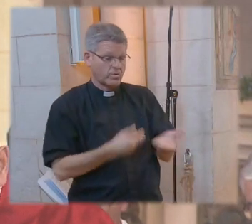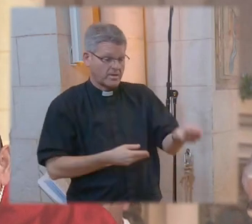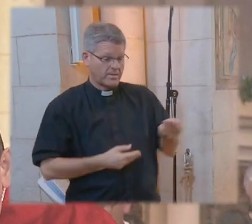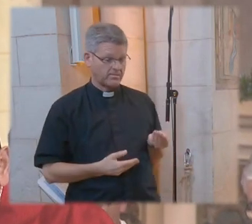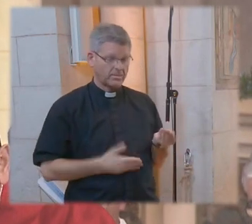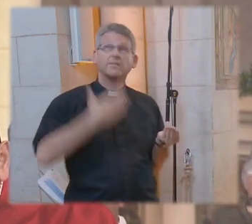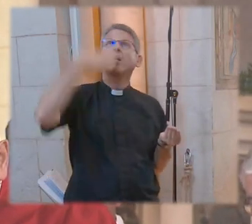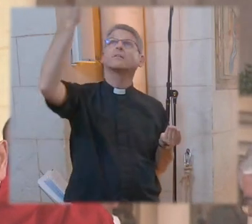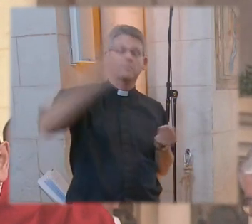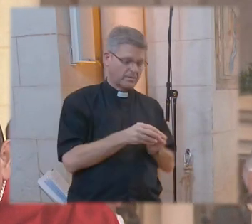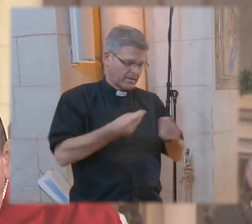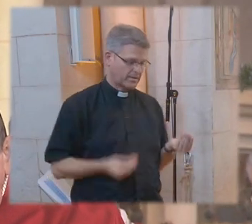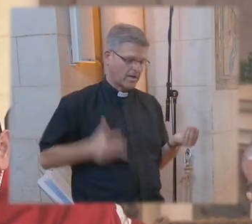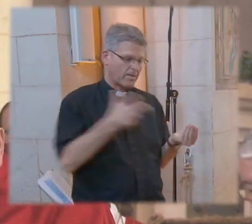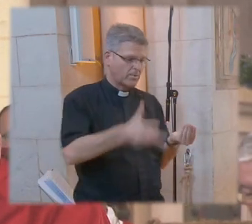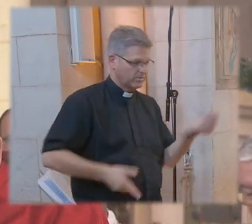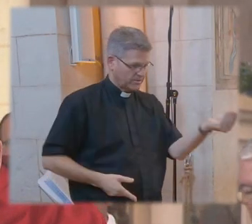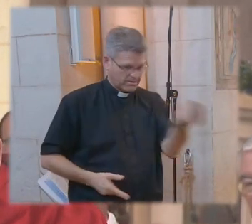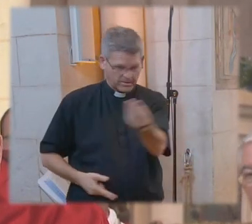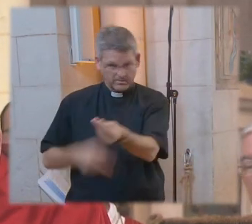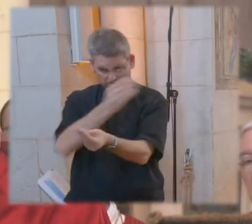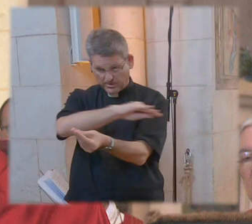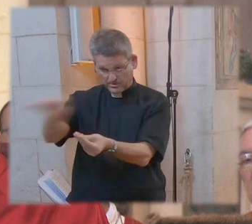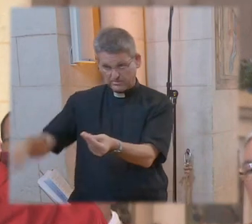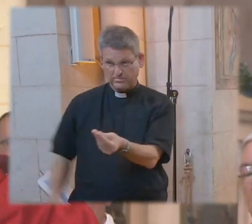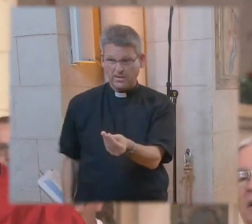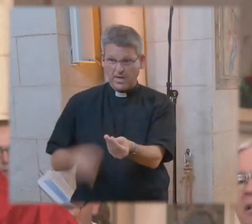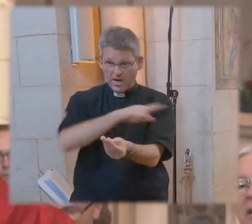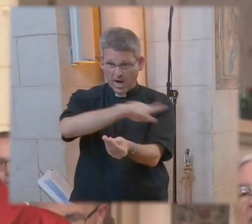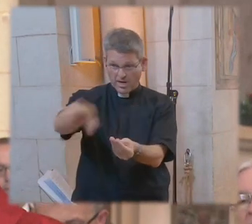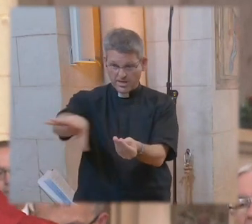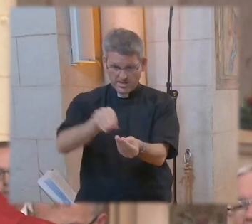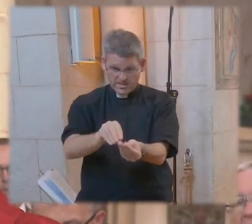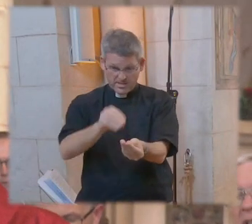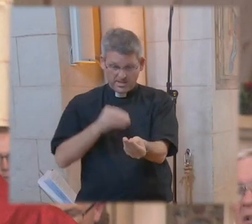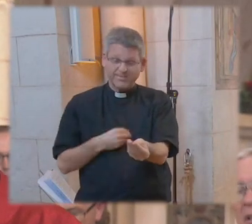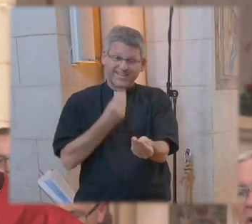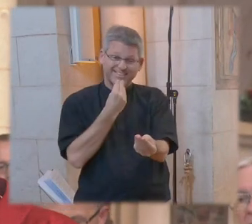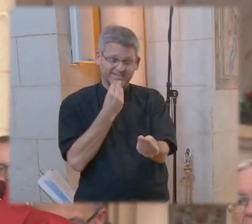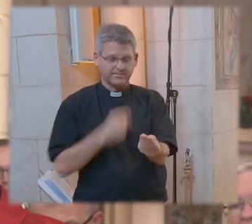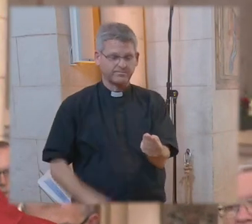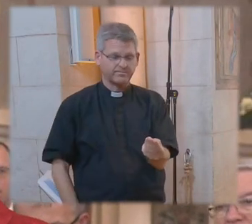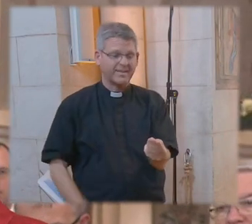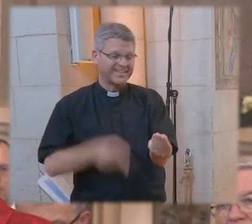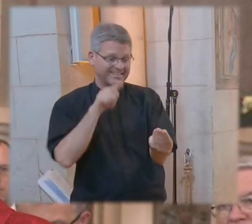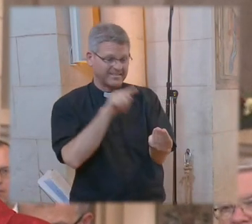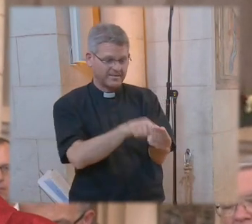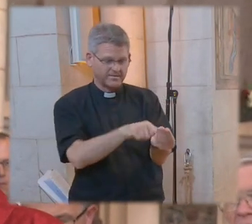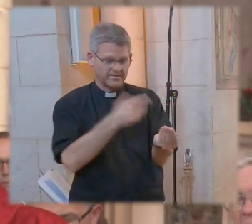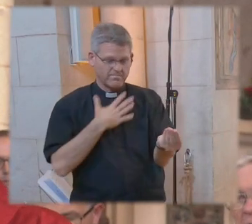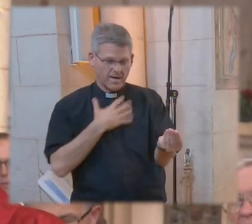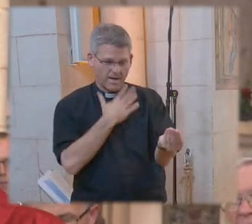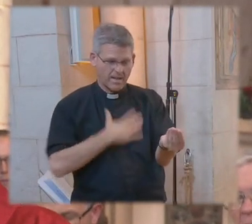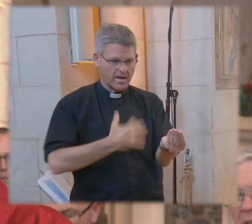es, reichte es seinen Jüngern und sprach: Nehmet und esset alle davon, das